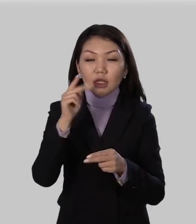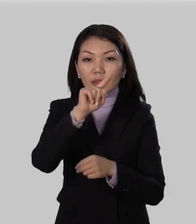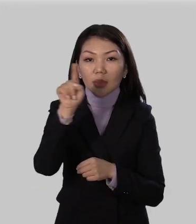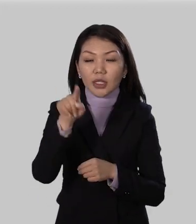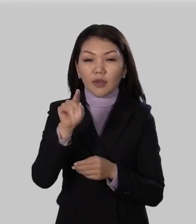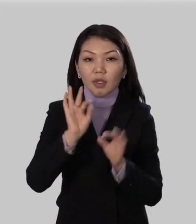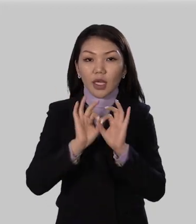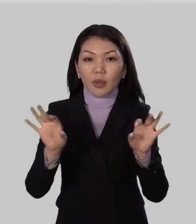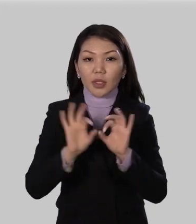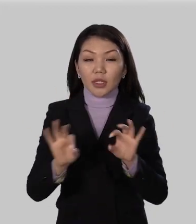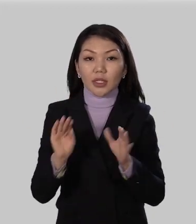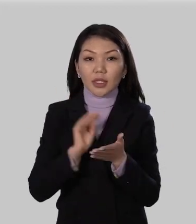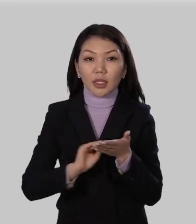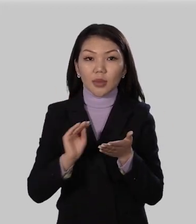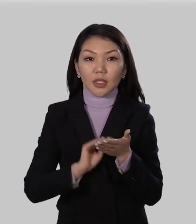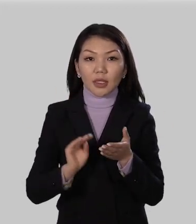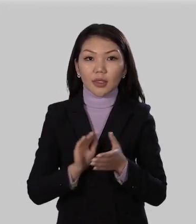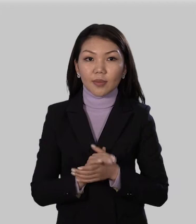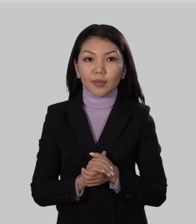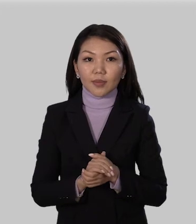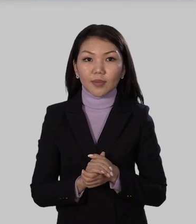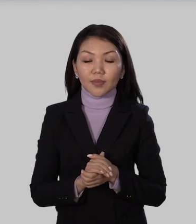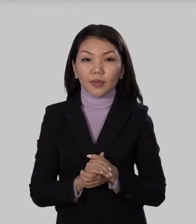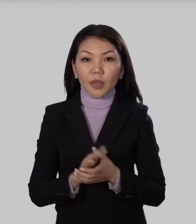приставки и объясните их написание.